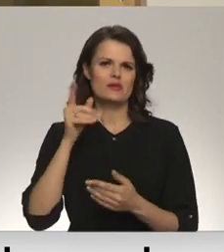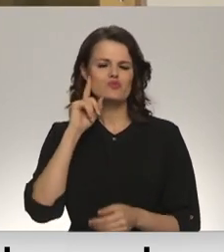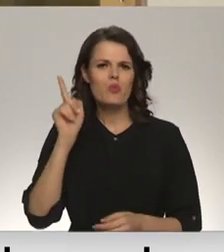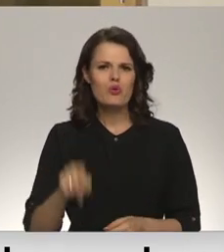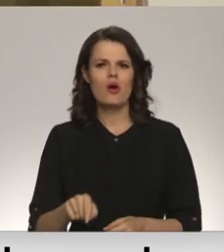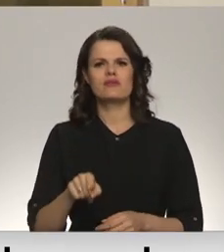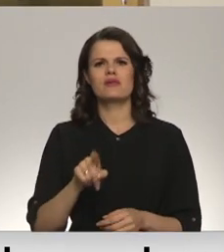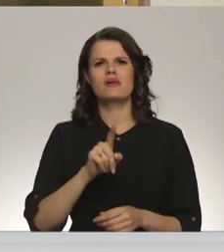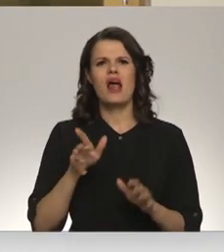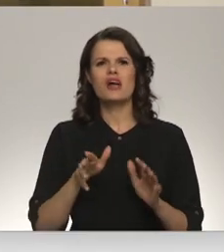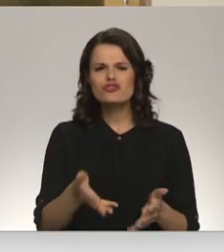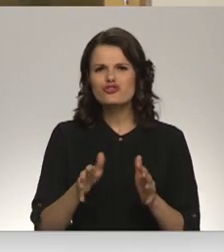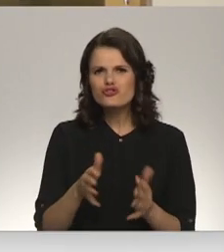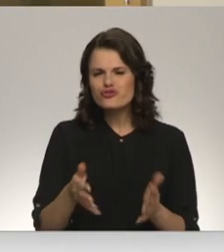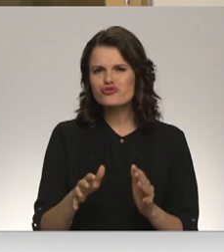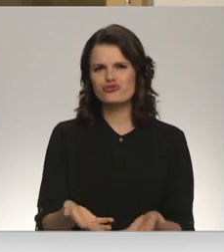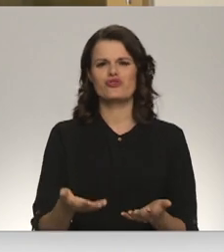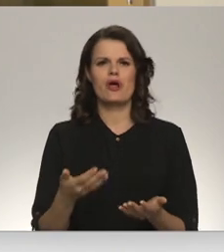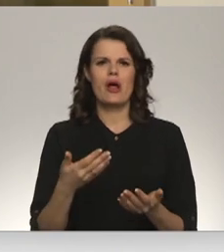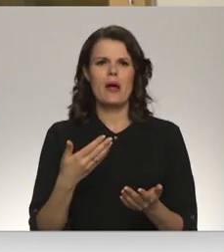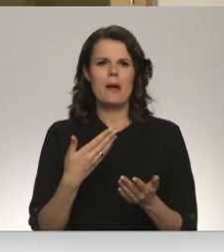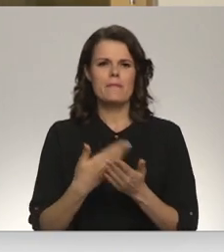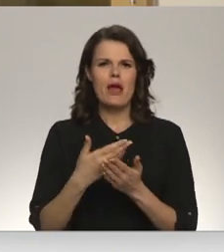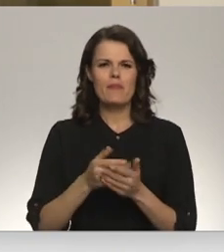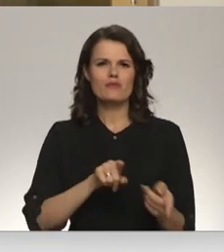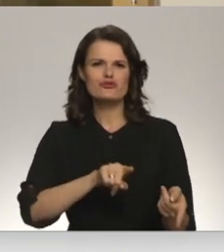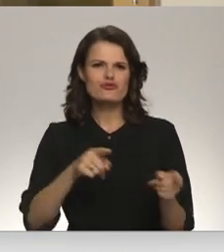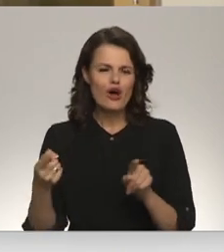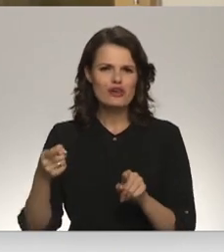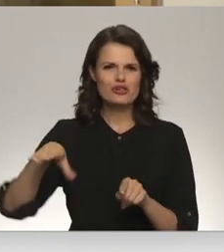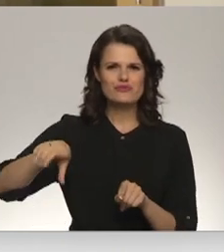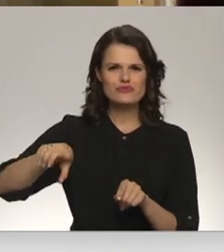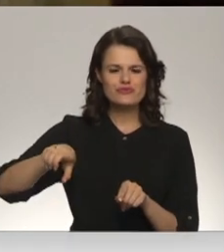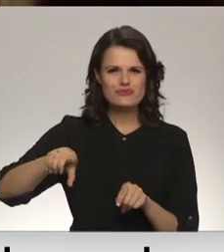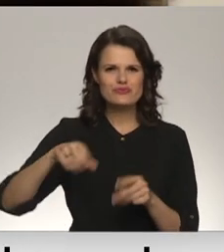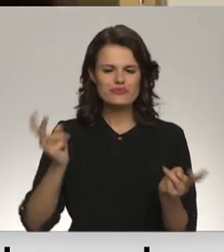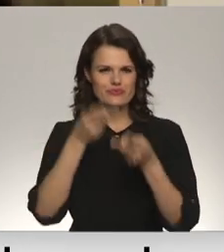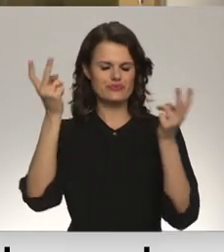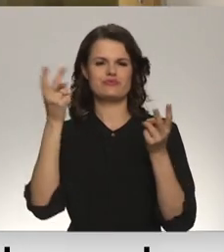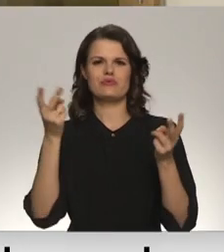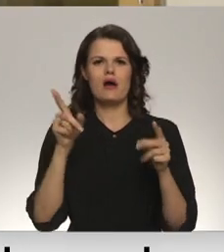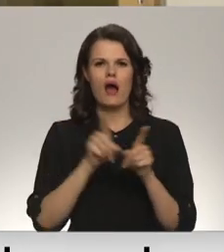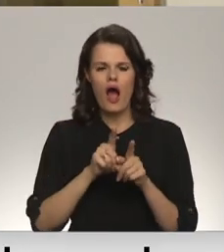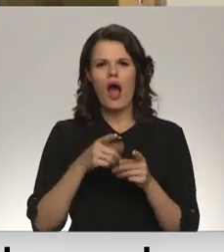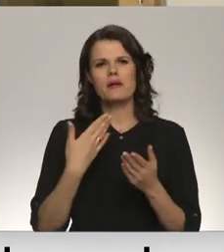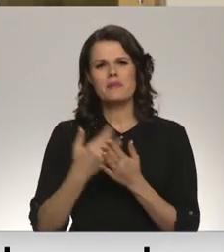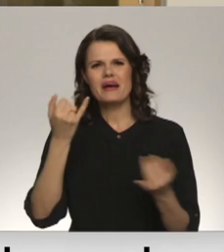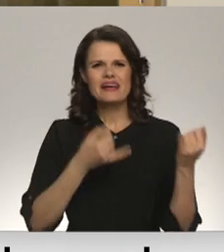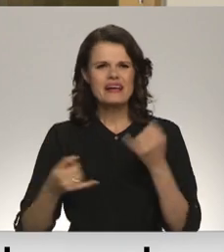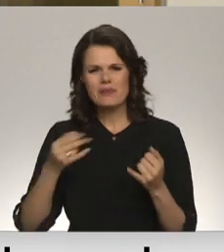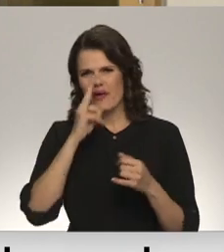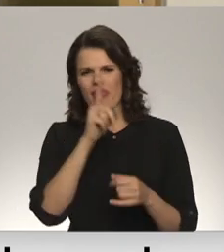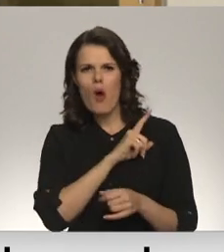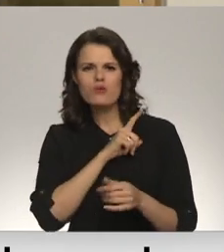protams, tas ir krāsna kurināšanas, pielietot mangālu degšķīdrumus, Jā, vai kaut kādas dažas arī ķīmiskas vielas